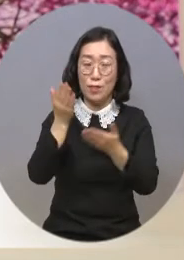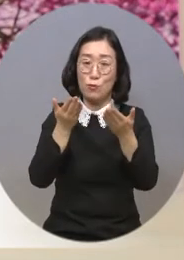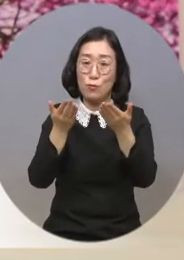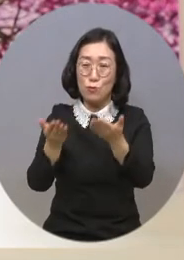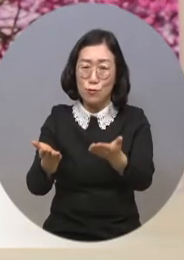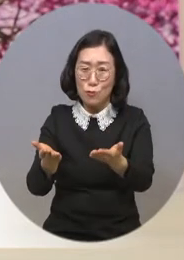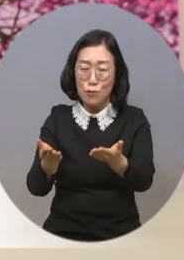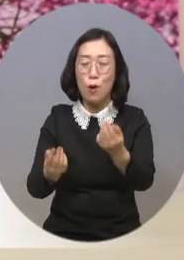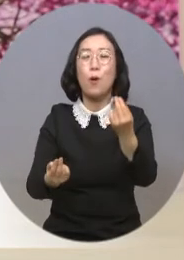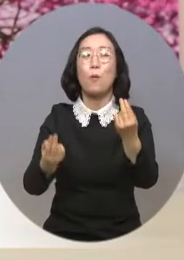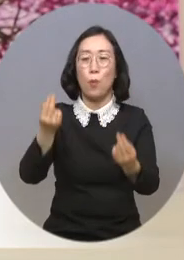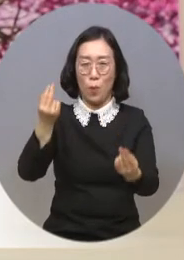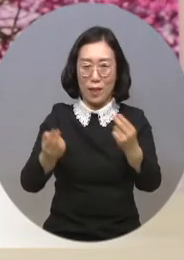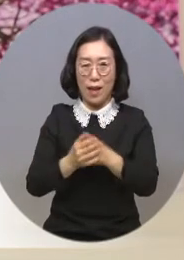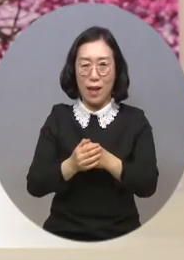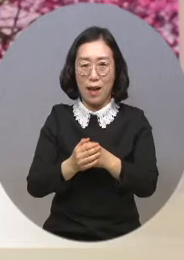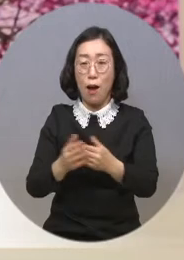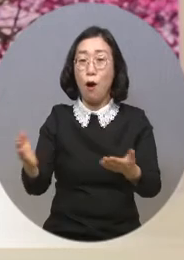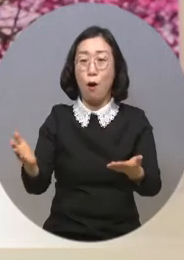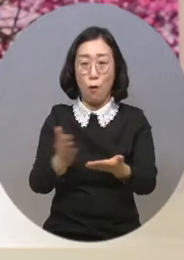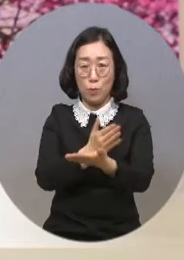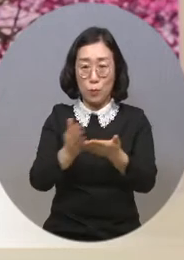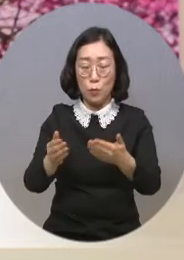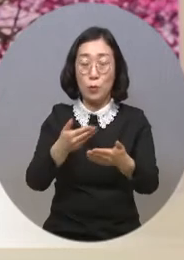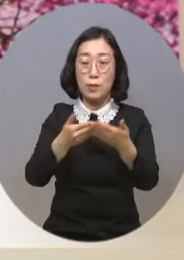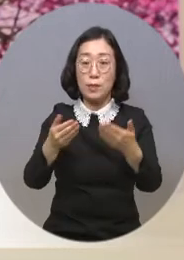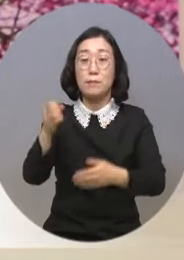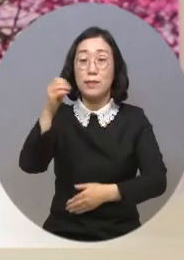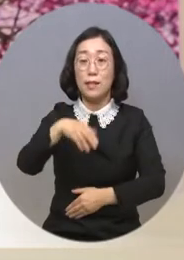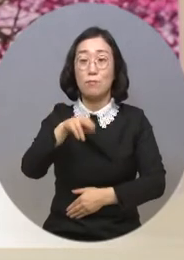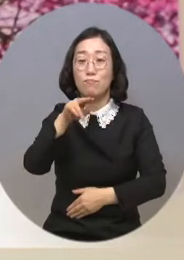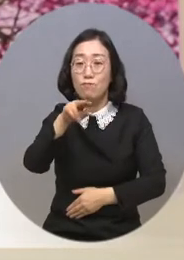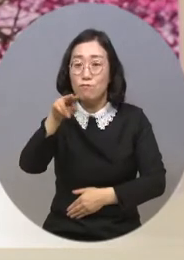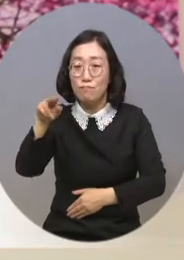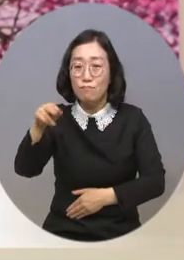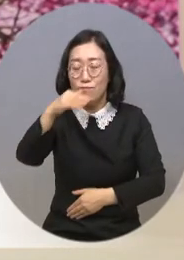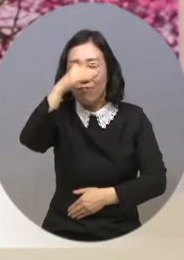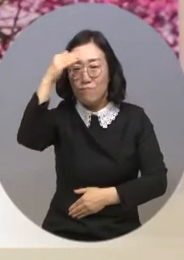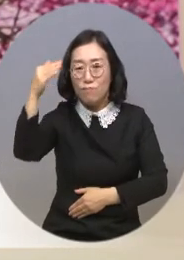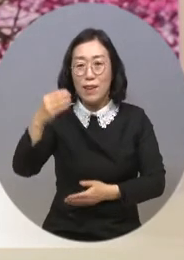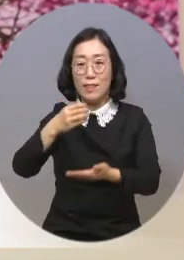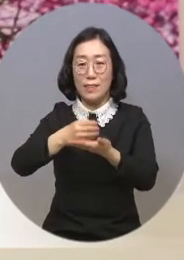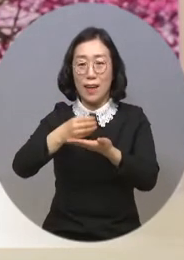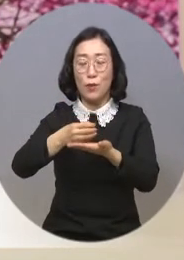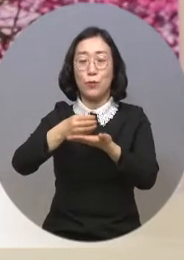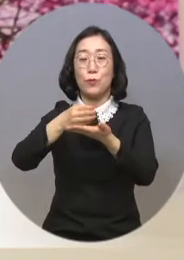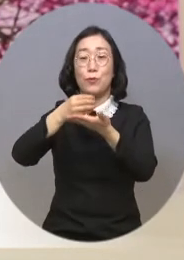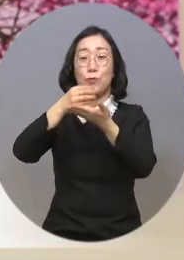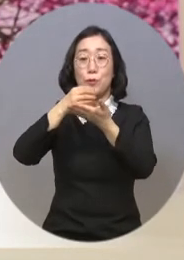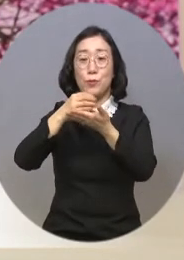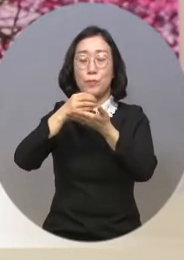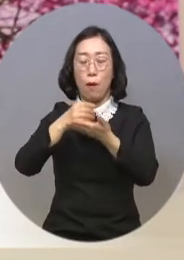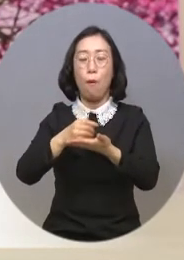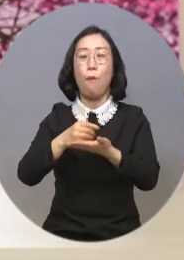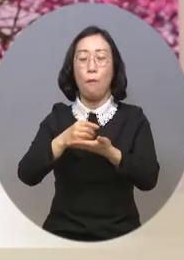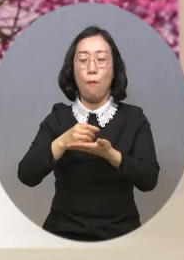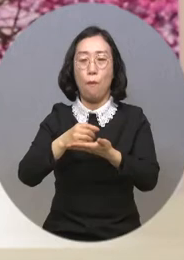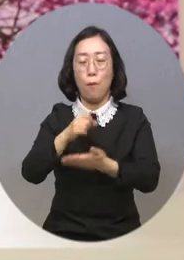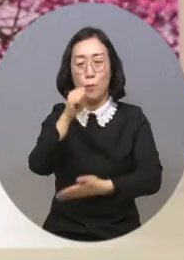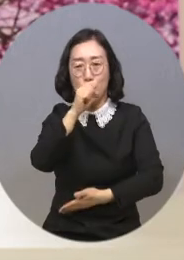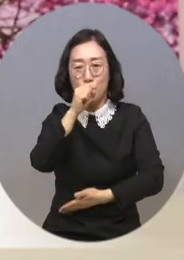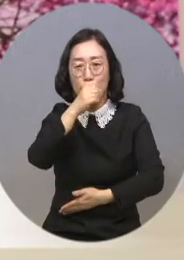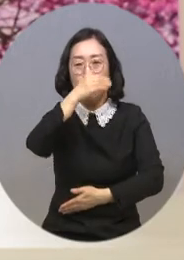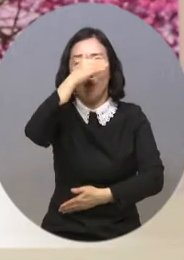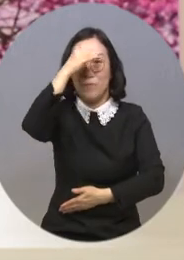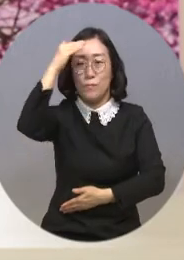이런 쪽보다는 작가가 없어도 그림을 그냥 보고 차 한 잔 마시면서 좋은 느낌으로 받고